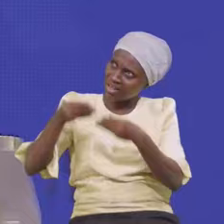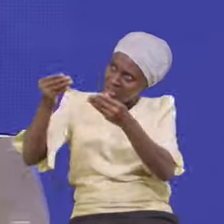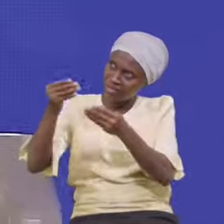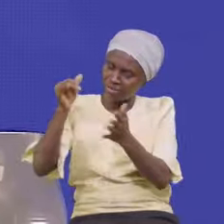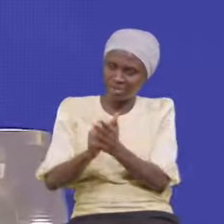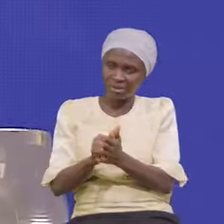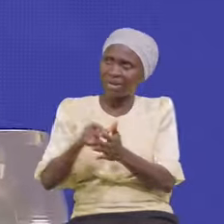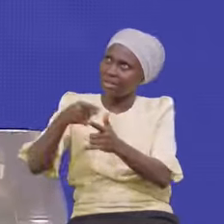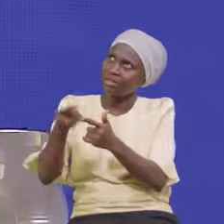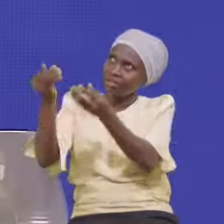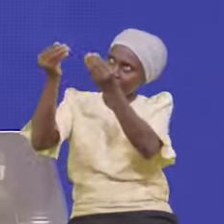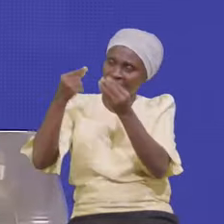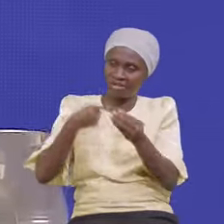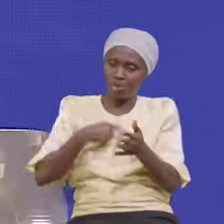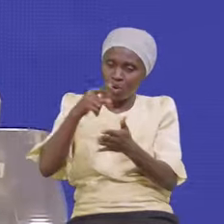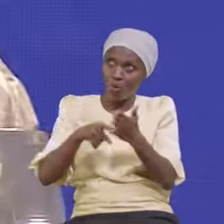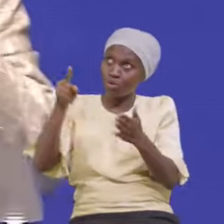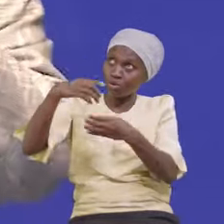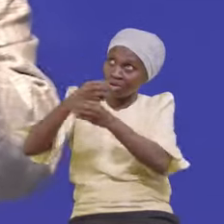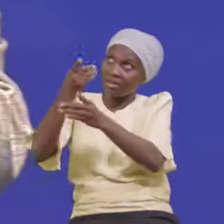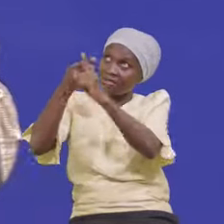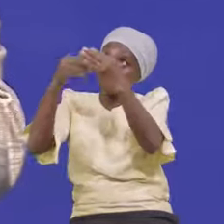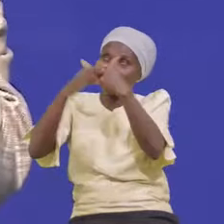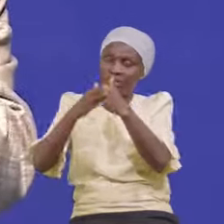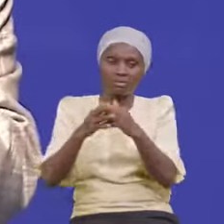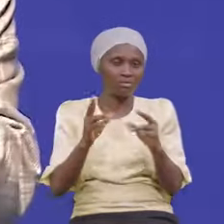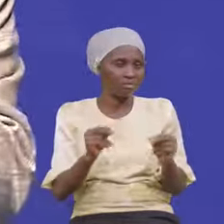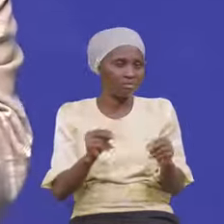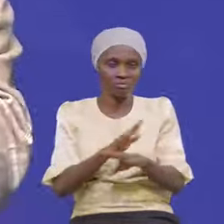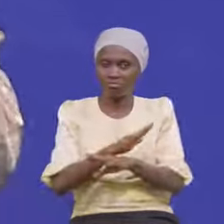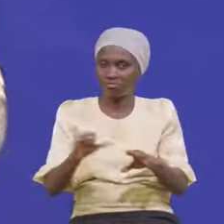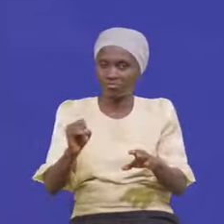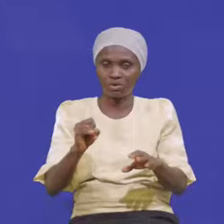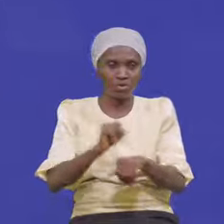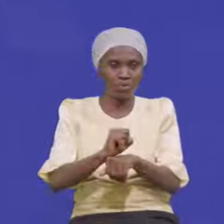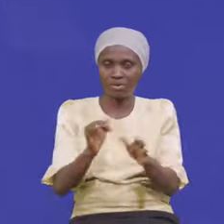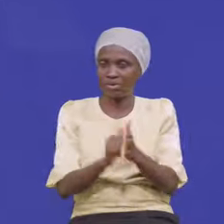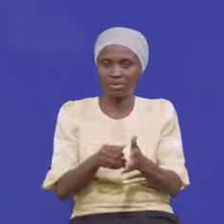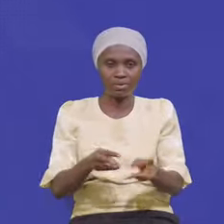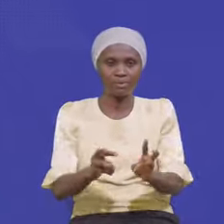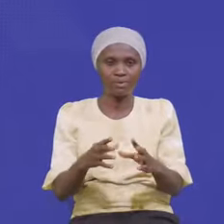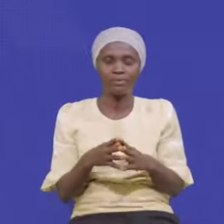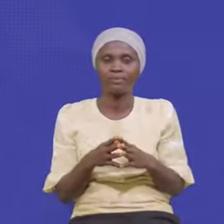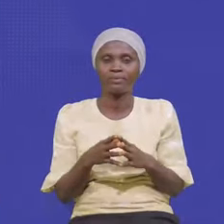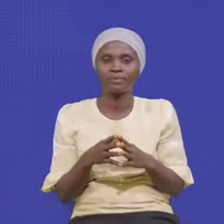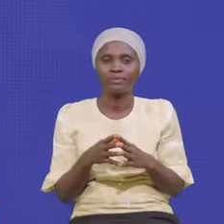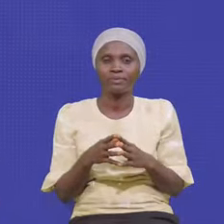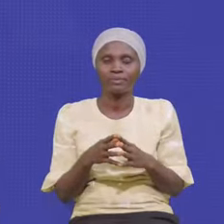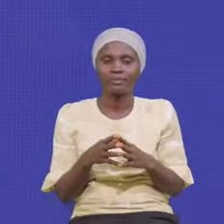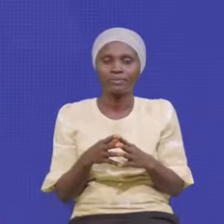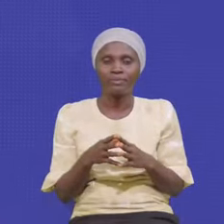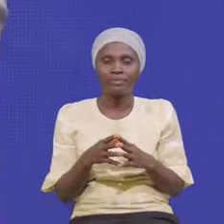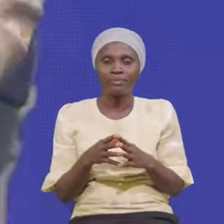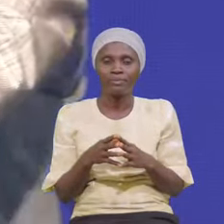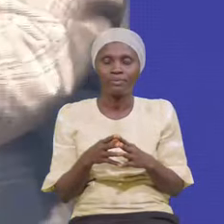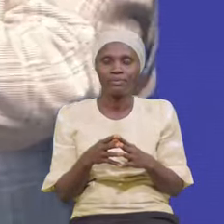then you can give me what you manufacture from heaven. It doesn't work that way. ఈ లోక కర్మాగారములో నేను ఉత్పత్తి చేసిన దాన్ని నేను మీకు ఇస్తే ఆ యొక్క